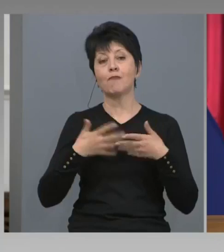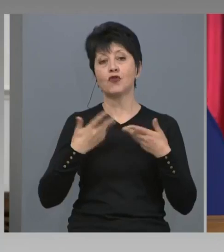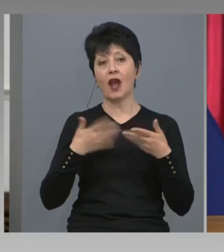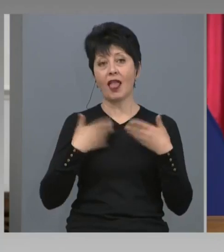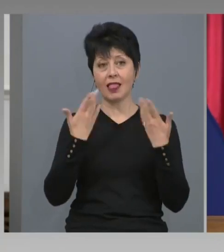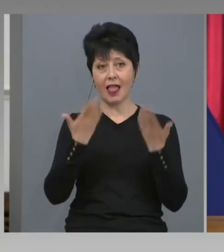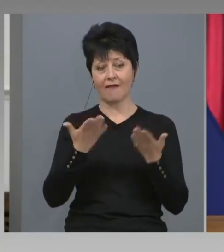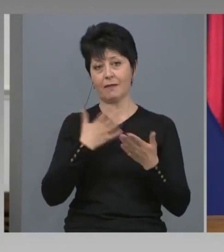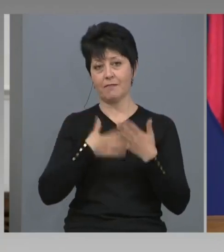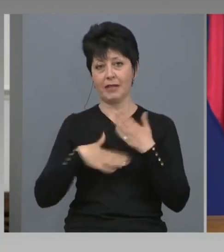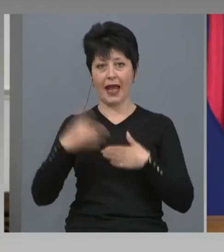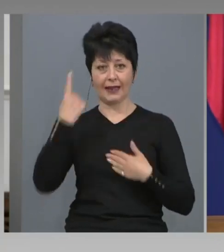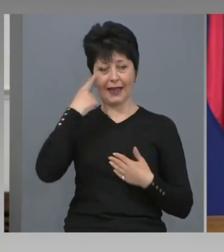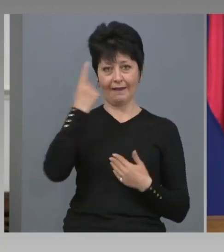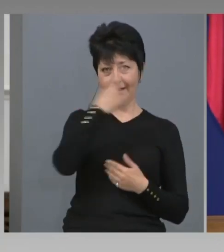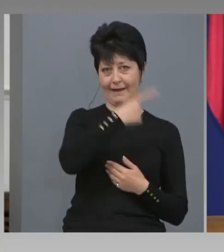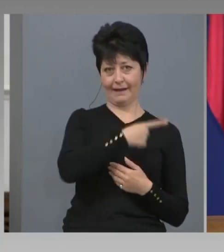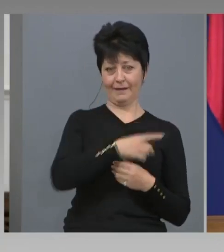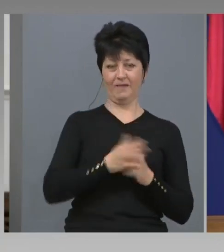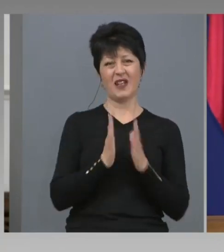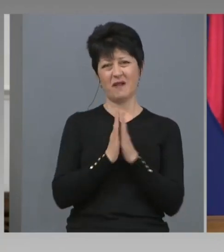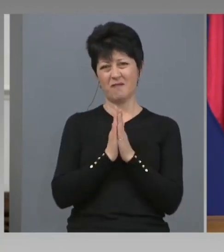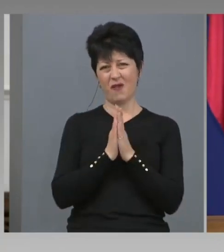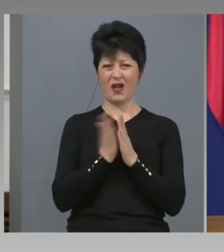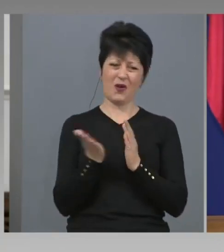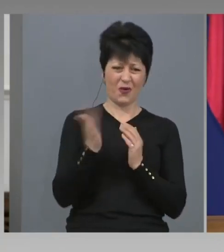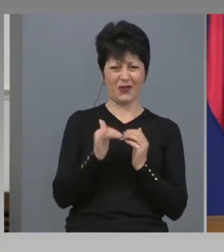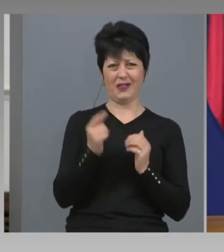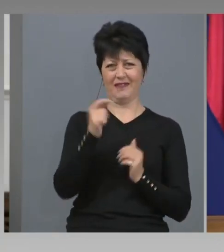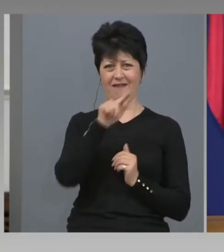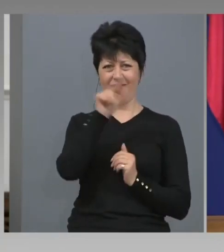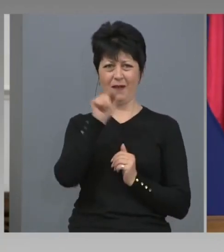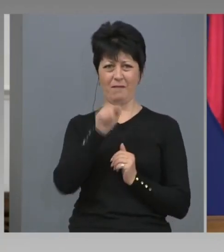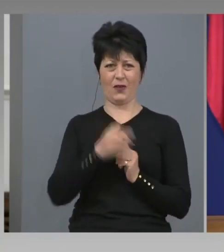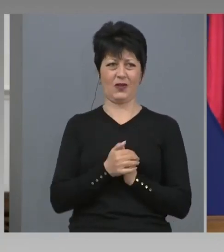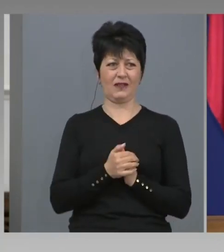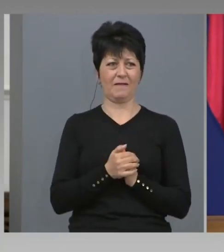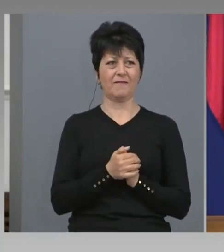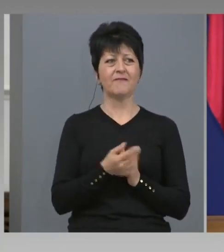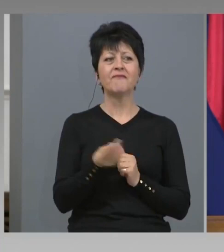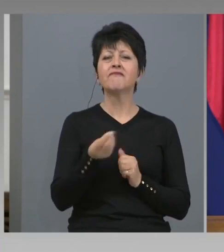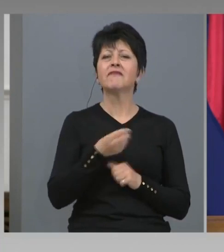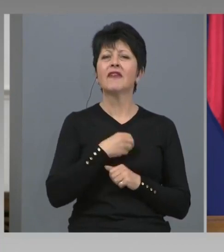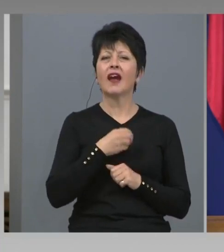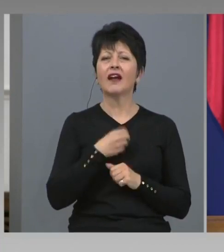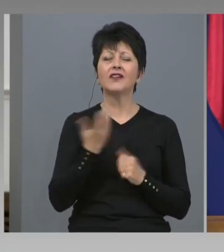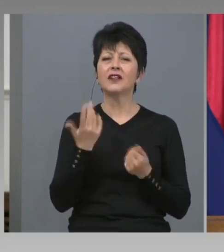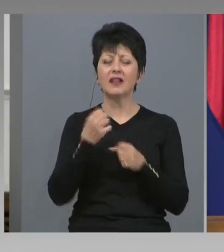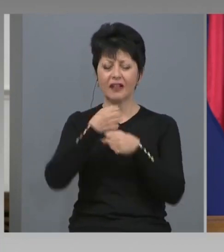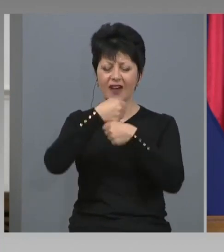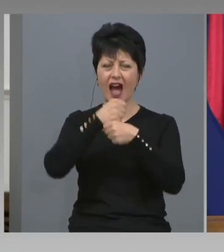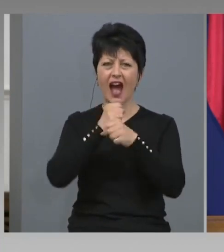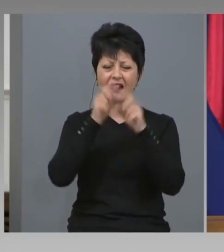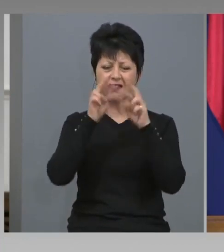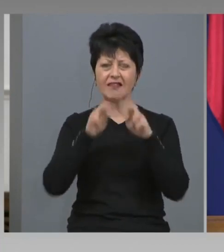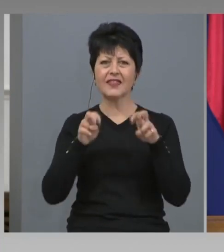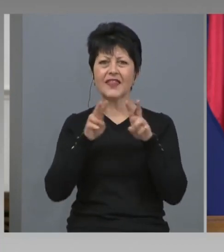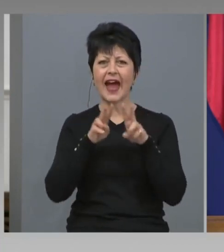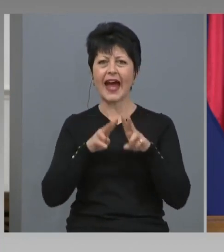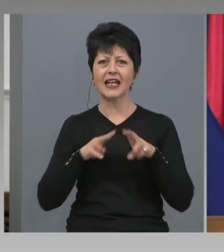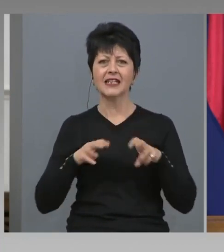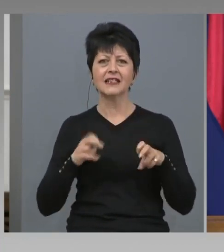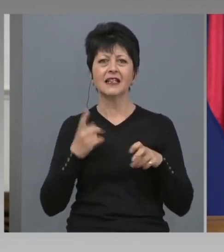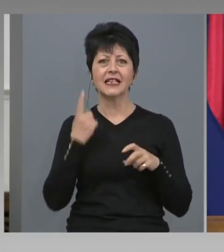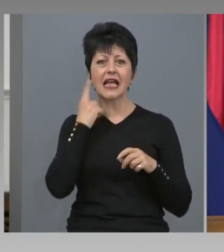Господин премиер, може ли още един въпрос 24 часа? Бихте ли казали какъв е анализа на заплахите и евентуалните